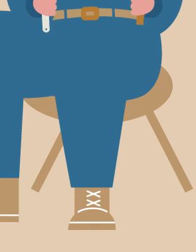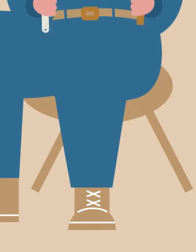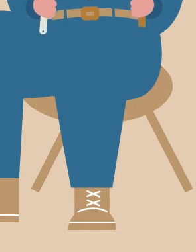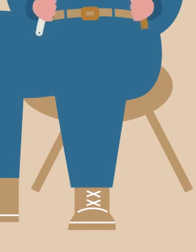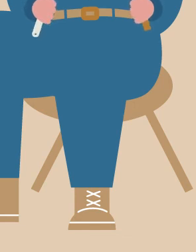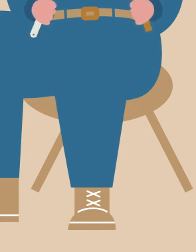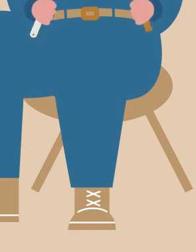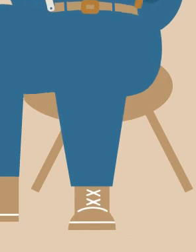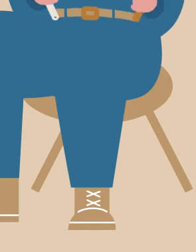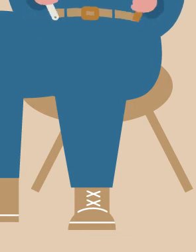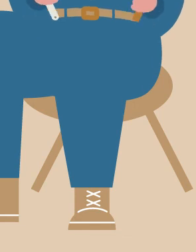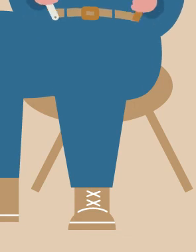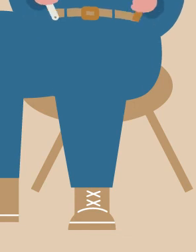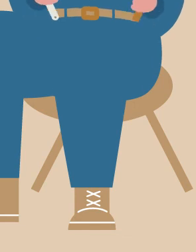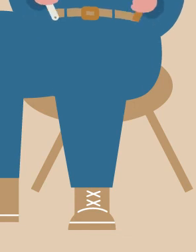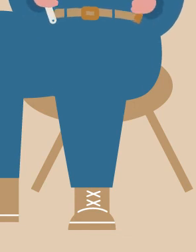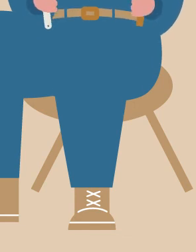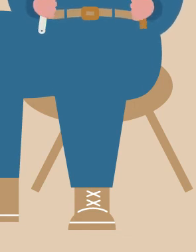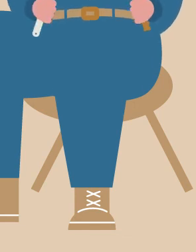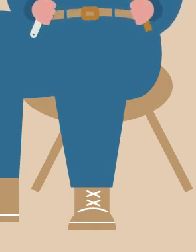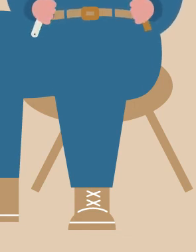さあ、大人も子供も張り切って、